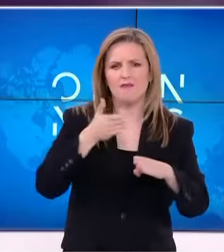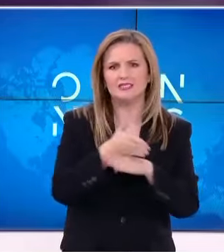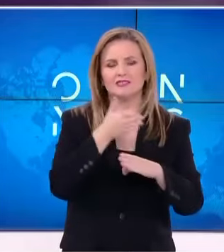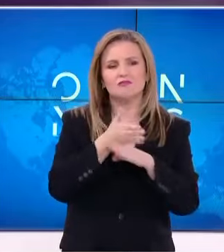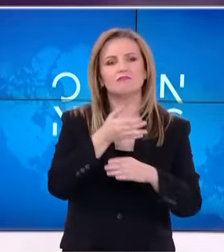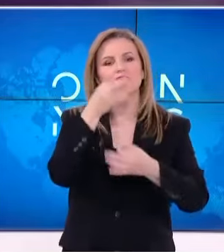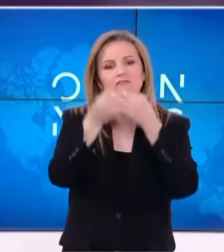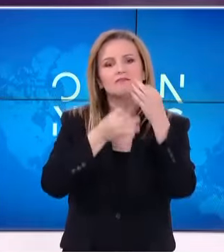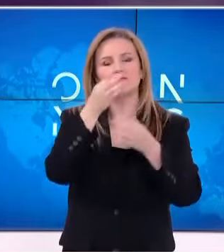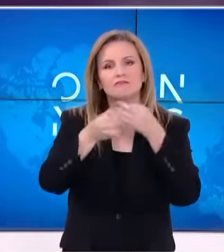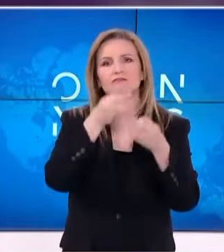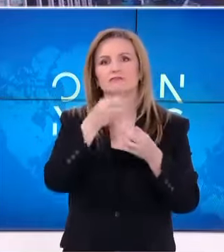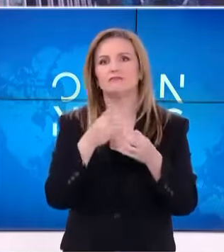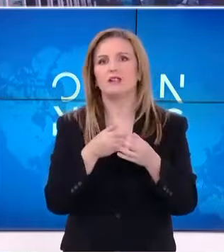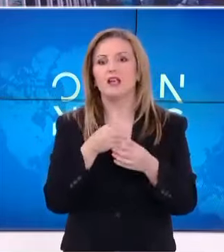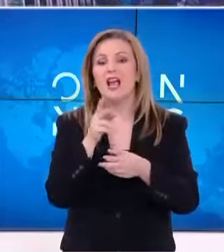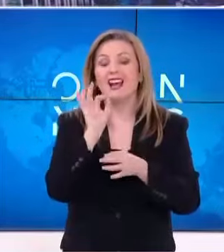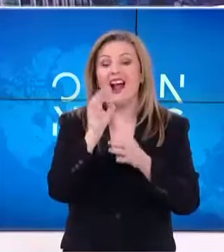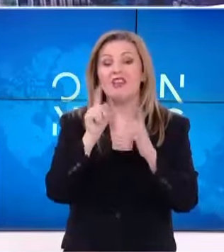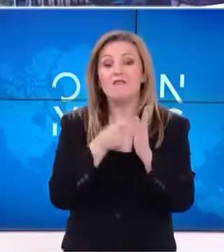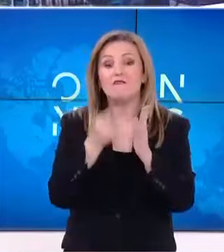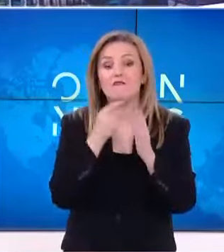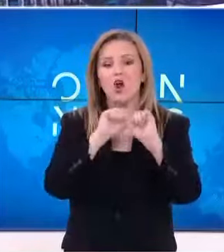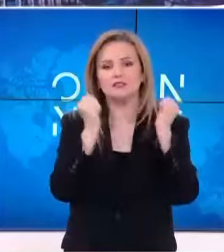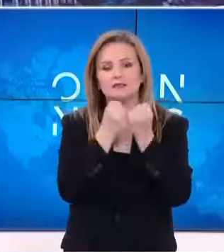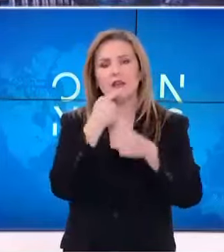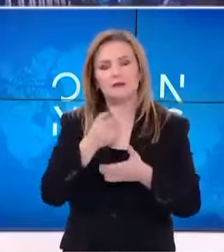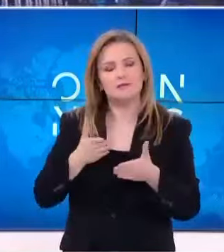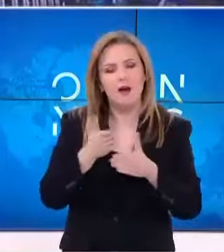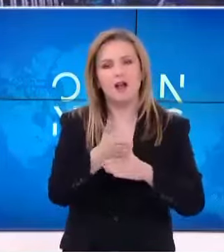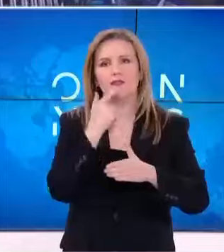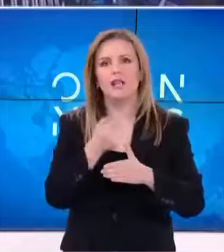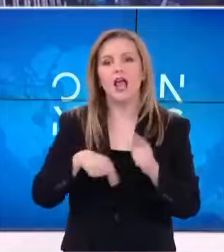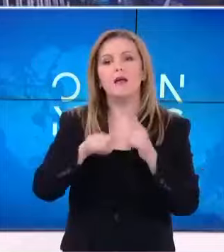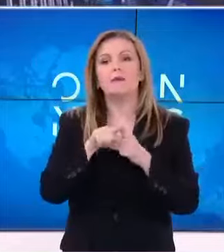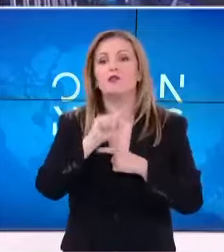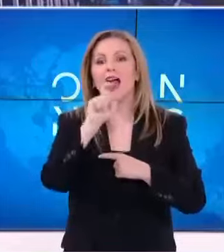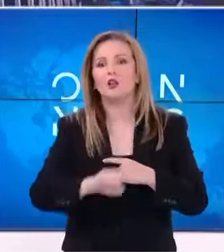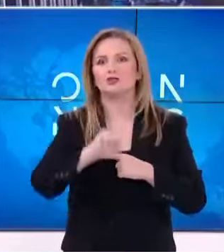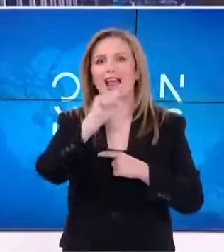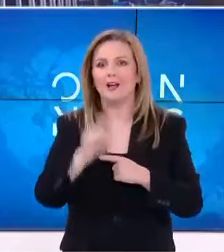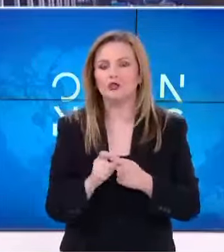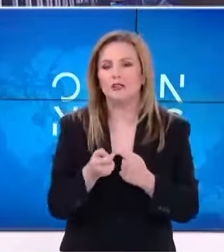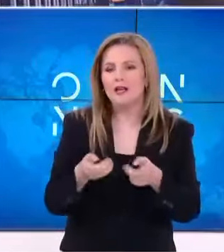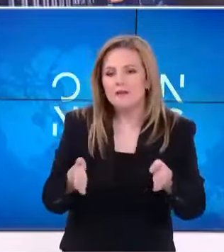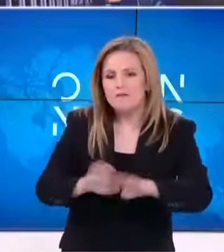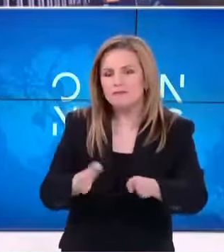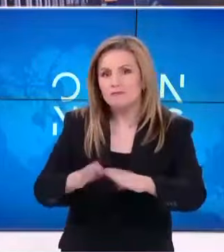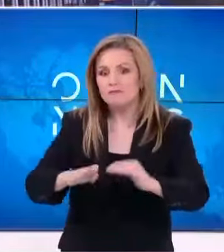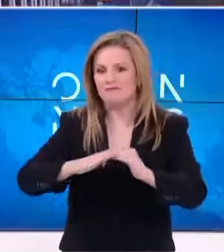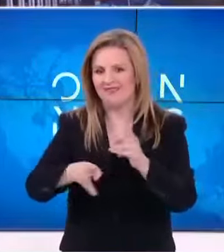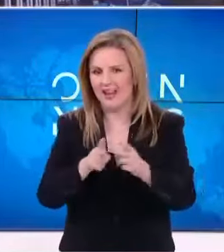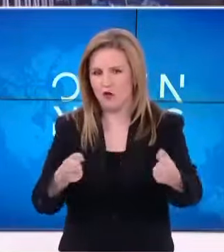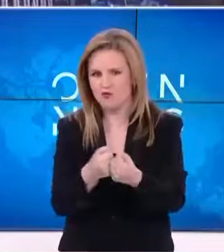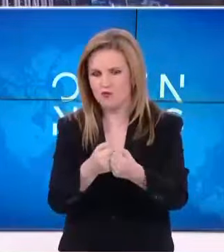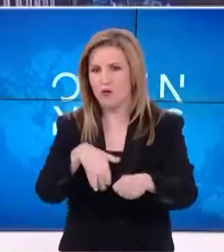έγκλημα των τεμπών σε κάθε συνεδρίαση έχουμε κάνει επίκαιρες ερωτήσεις για το μπάζωμα και για τη συγκάλυψη